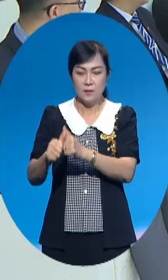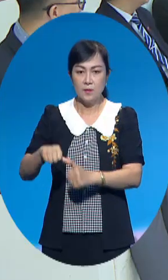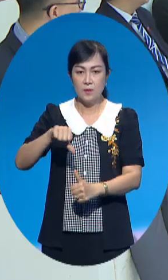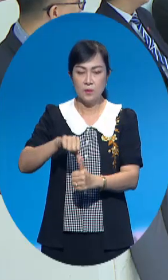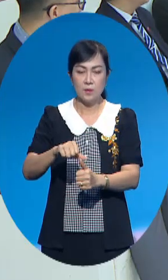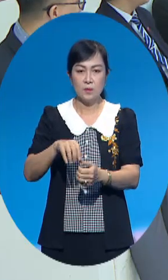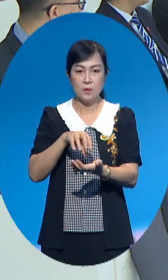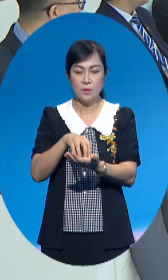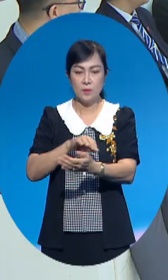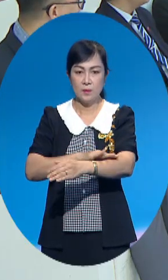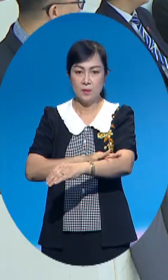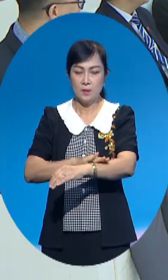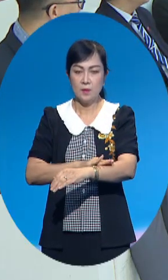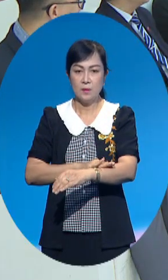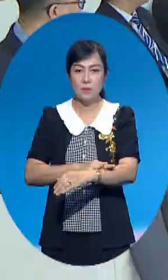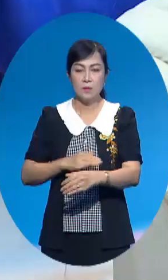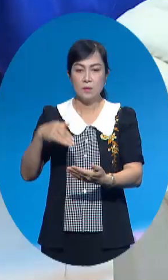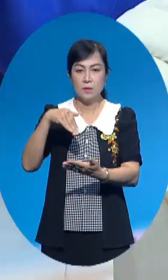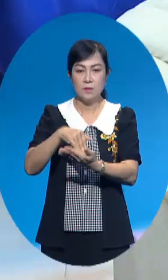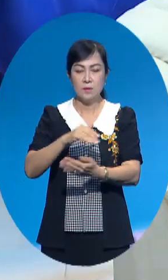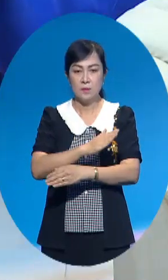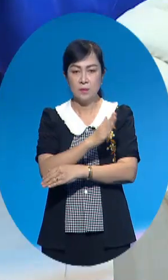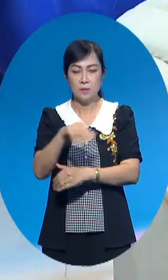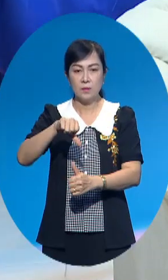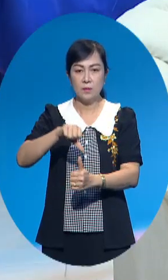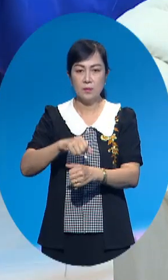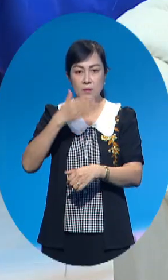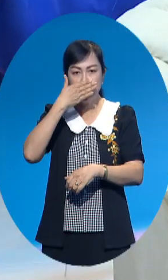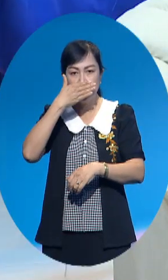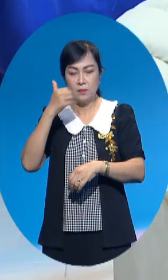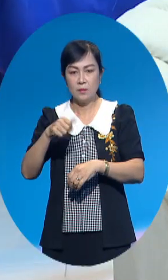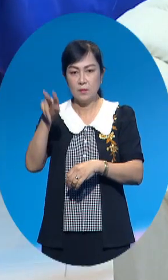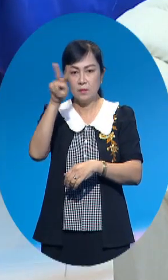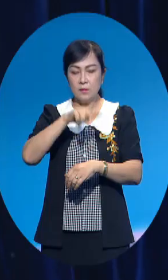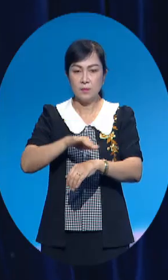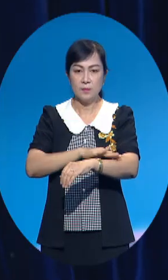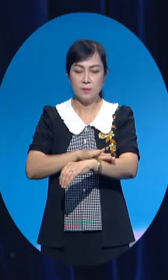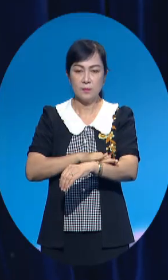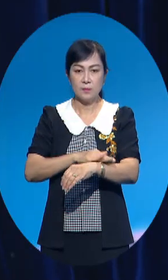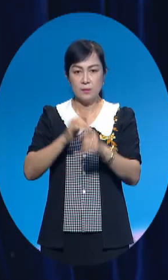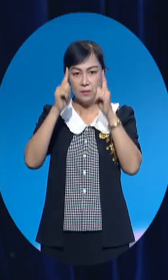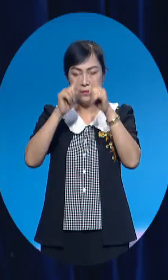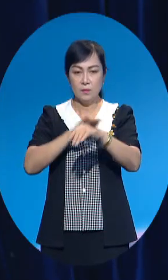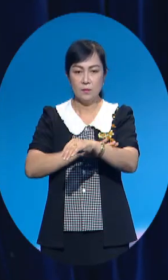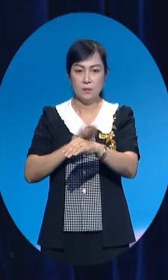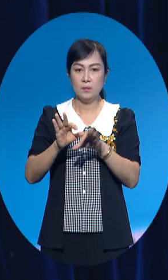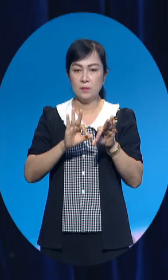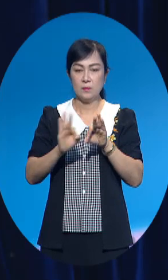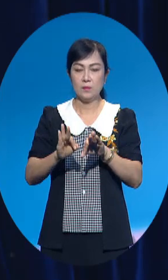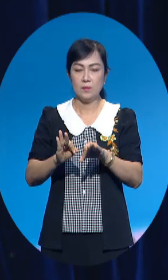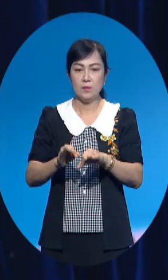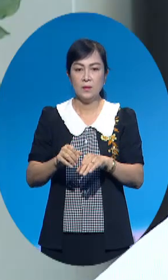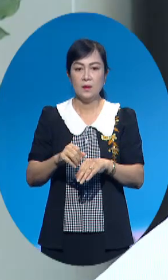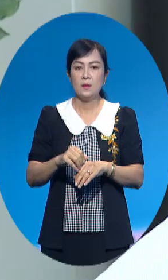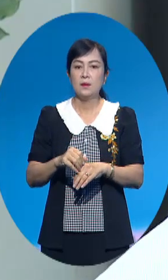quan hệ với các địa phương của Lào góp phần củng cố và phát triển mối quan hệ đặc biệt Việt Nam Lào tổng lãnh sự Lào tại thành phố Hồ Chí Minh phong